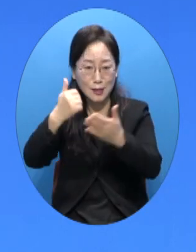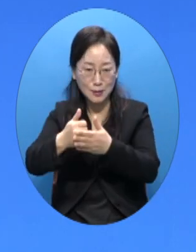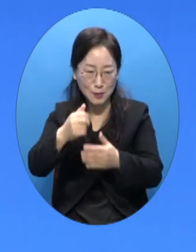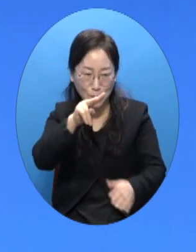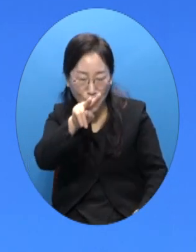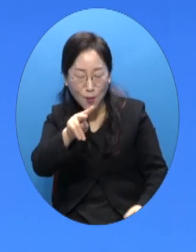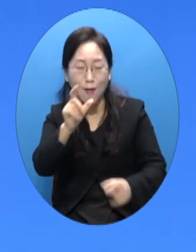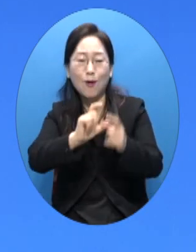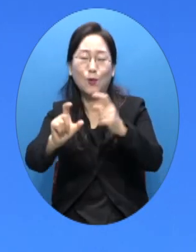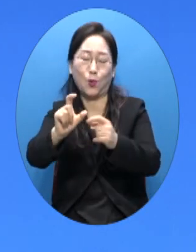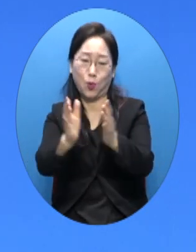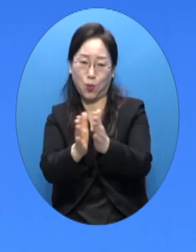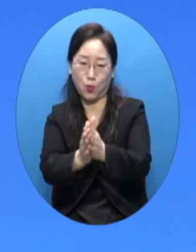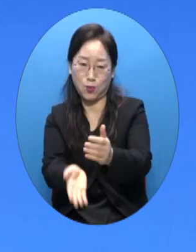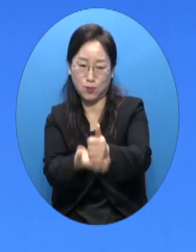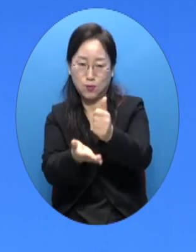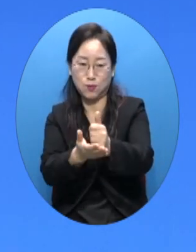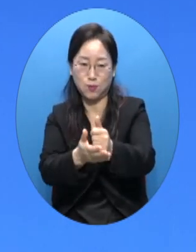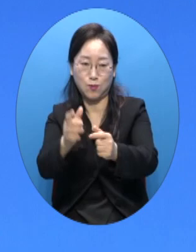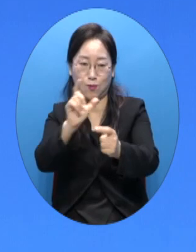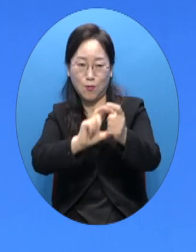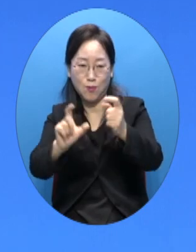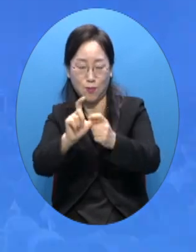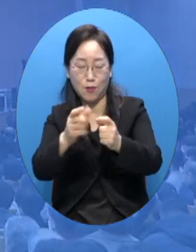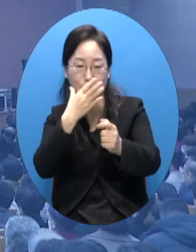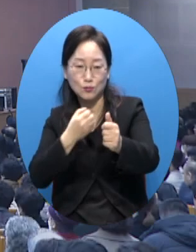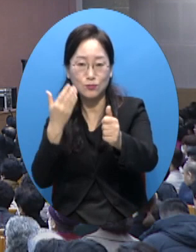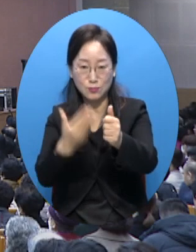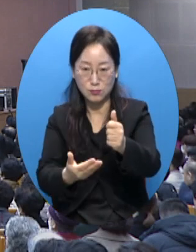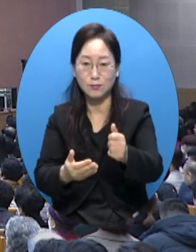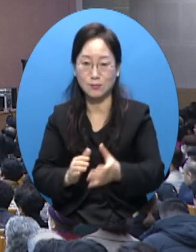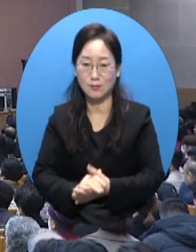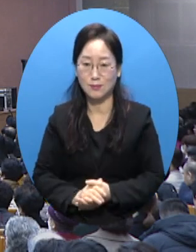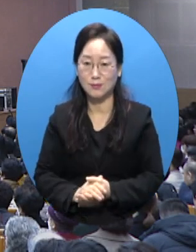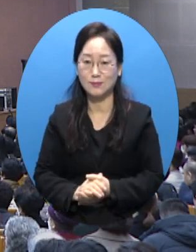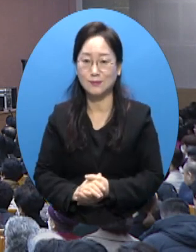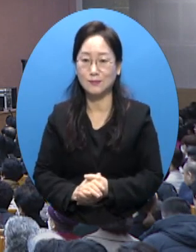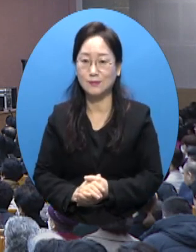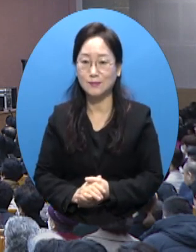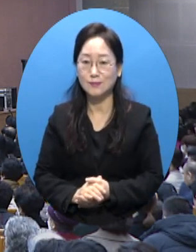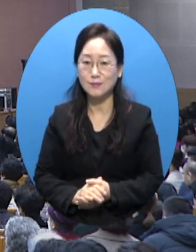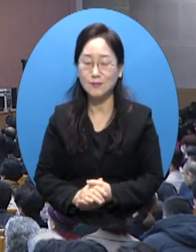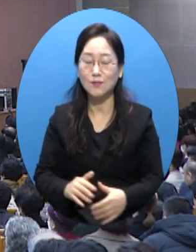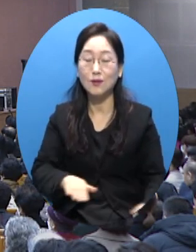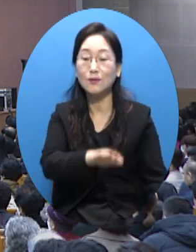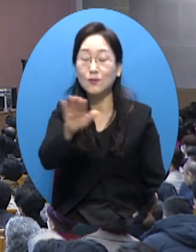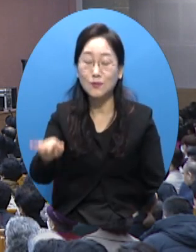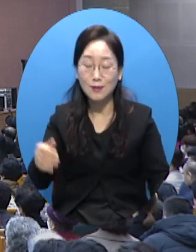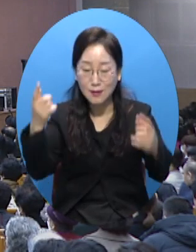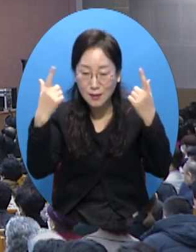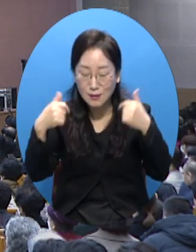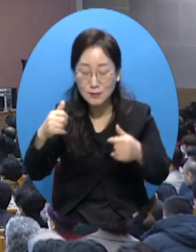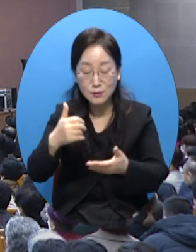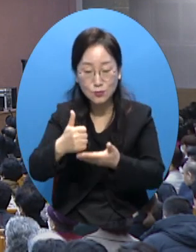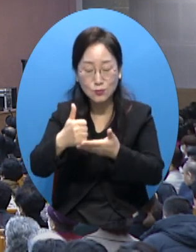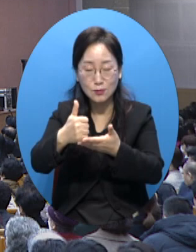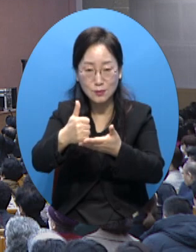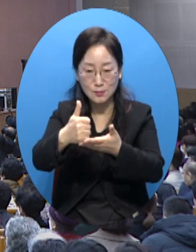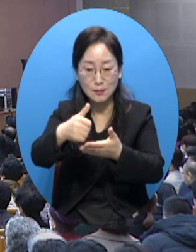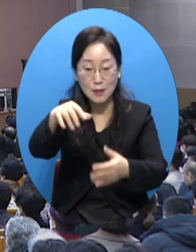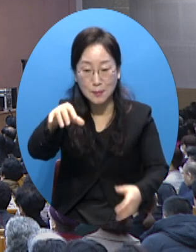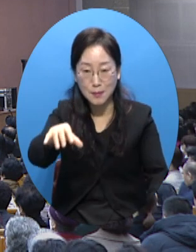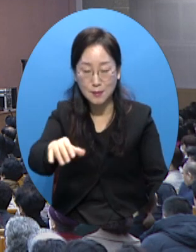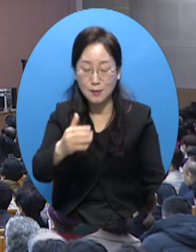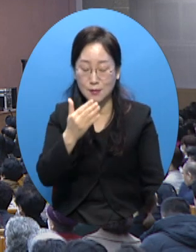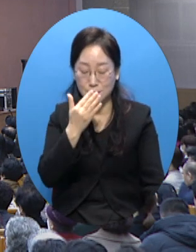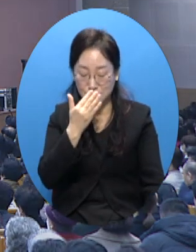더 높여주시고 더 큰은 축복을 부어 주실 것입니다 아멘 그리고 우리는 언제나 주님 앞에서